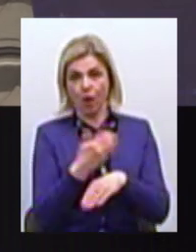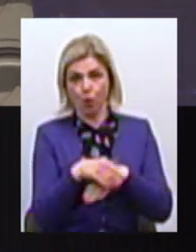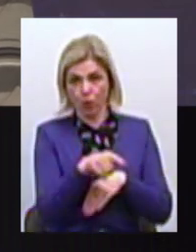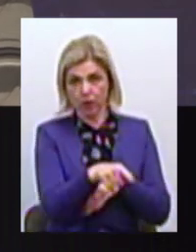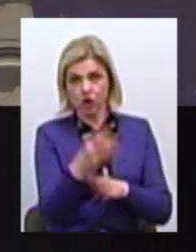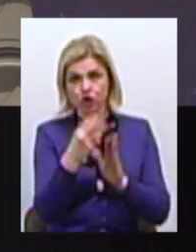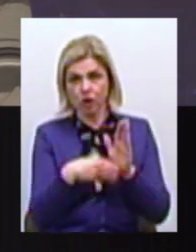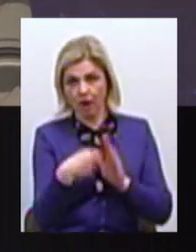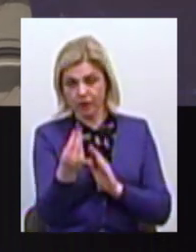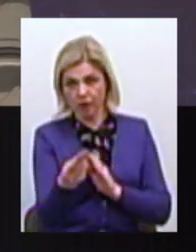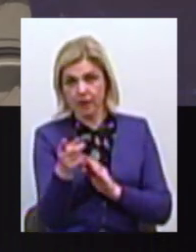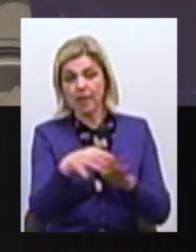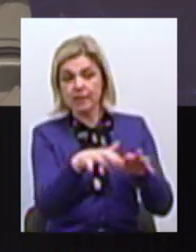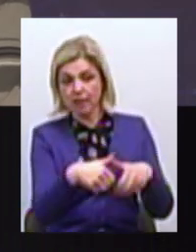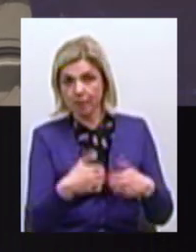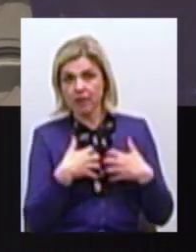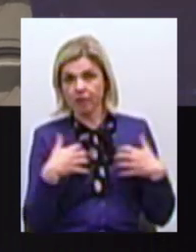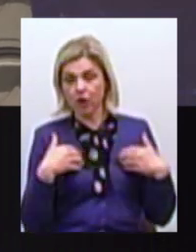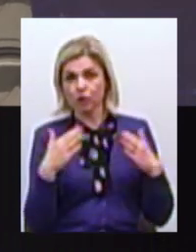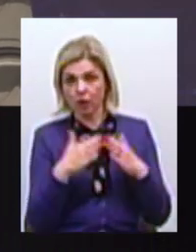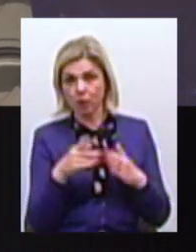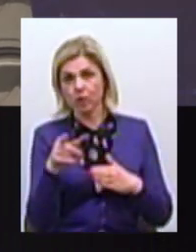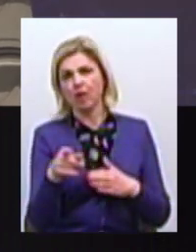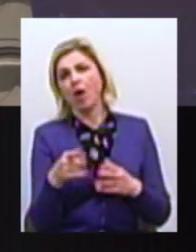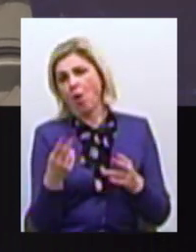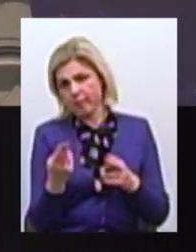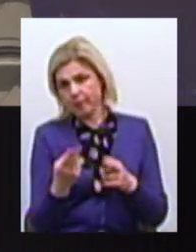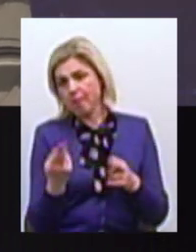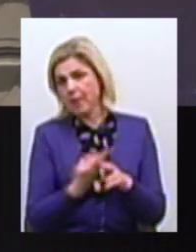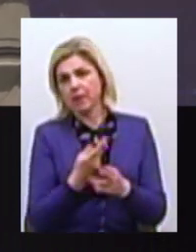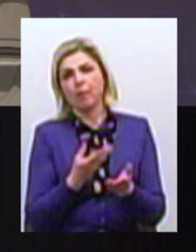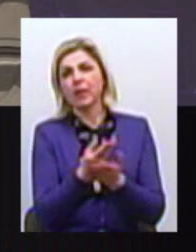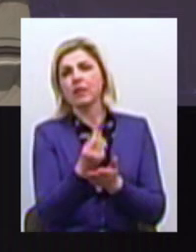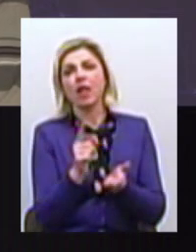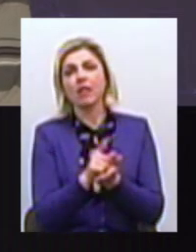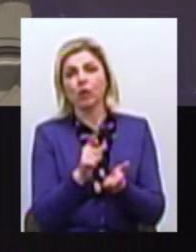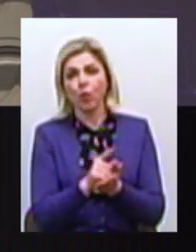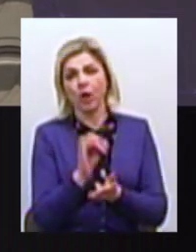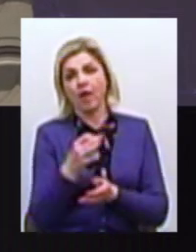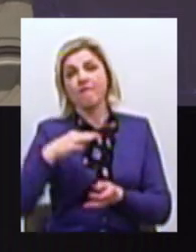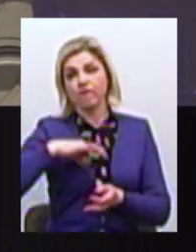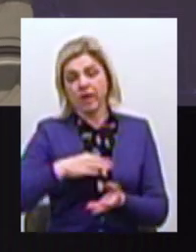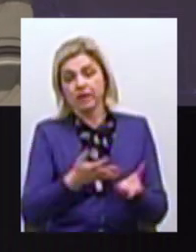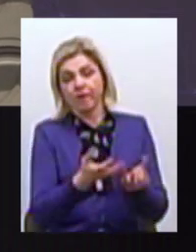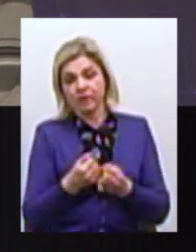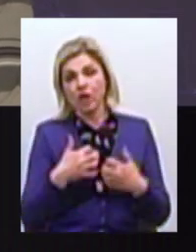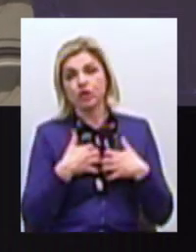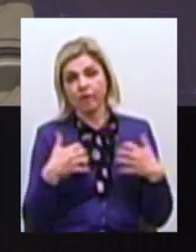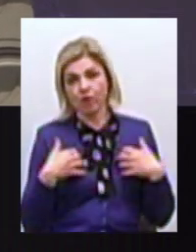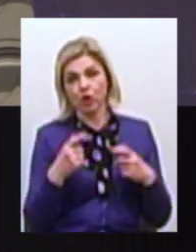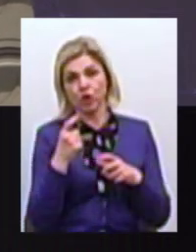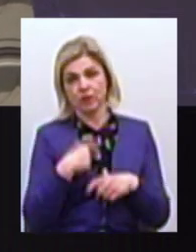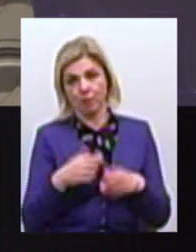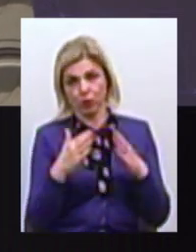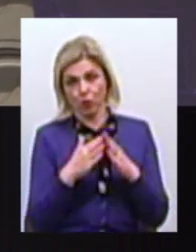дають штраф. Ти забираєш тварину додому, тебе звільняють там від якихось податків, і в принципі вигідніше брати тварину собі додому. У нас